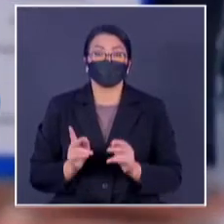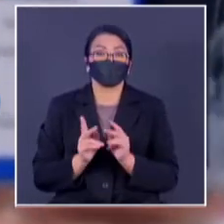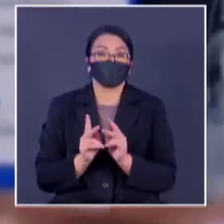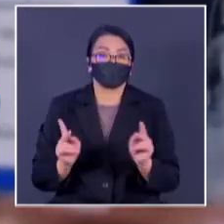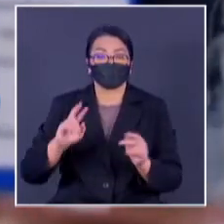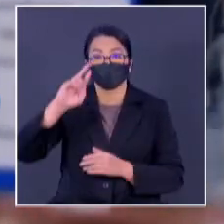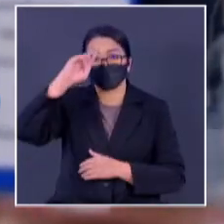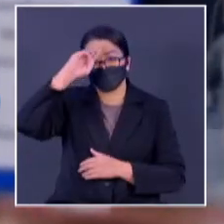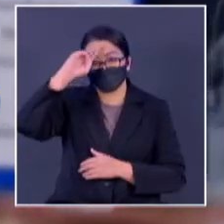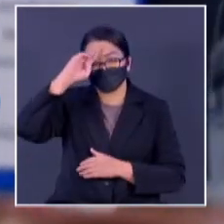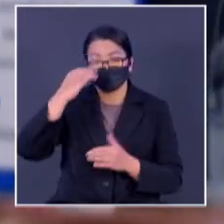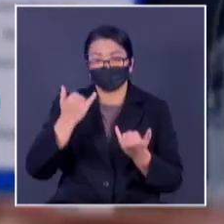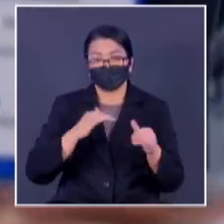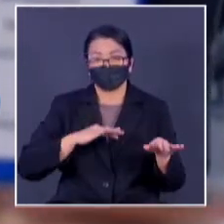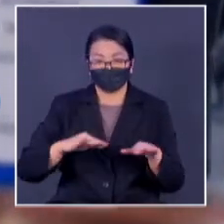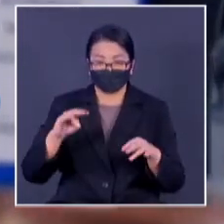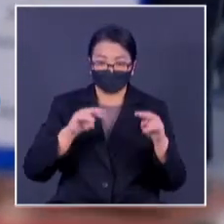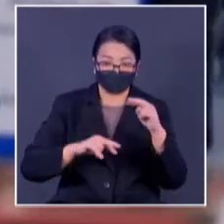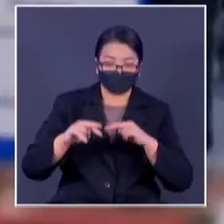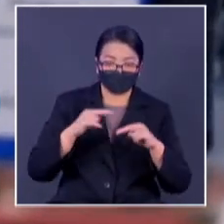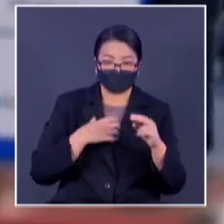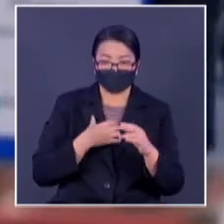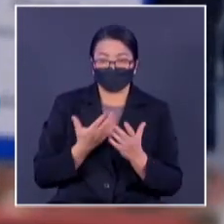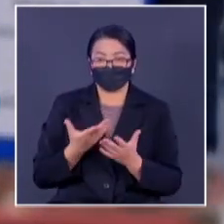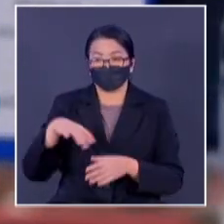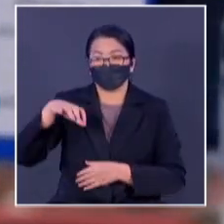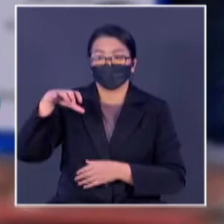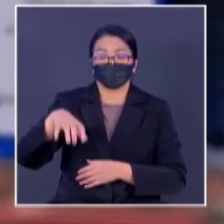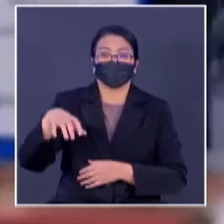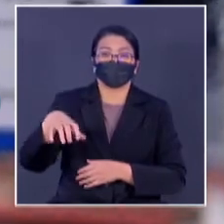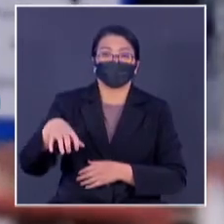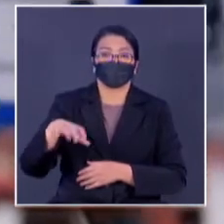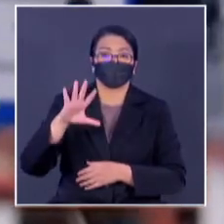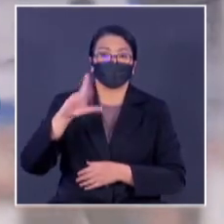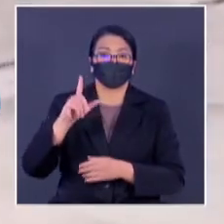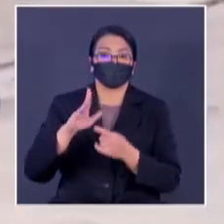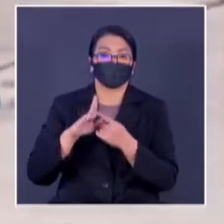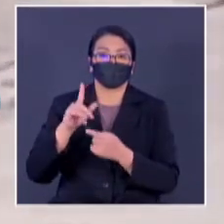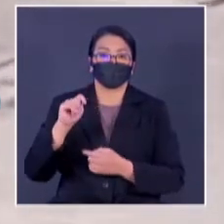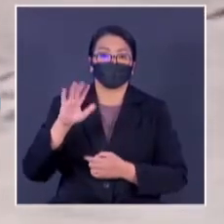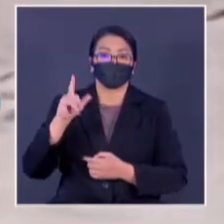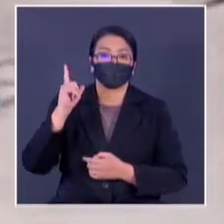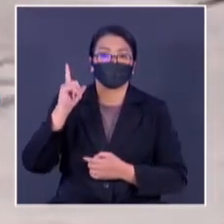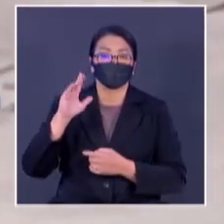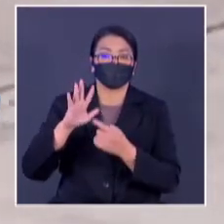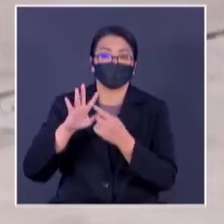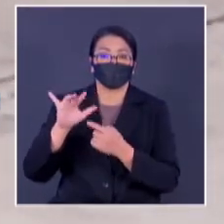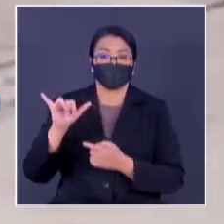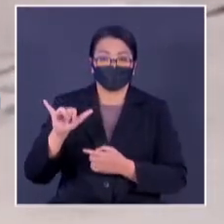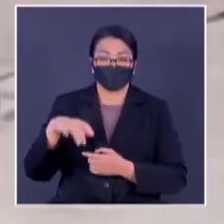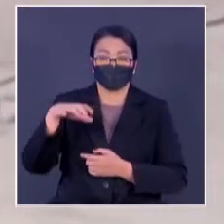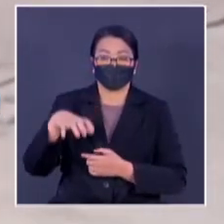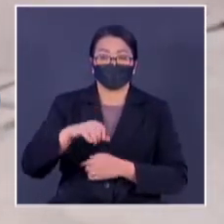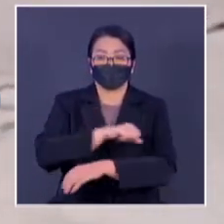การโรคติดต่อจังหวัดก็เตรียมที่จะพิจารณาใช้พื้นที่อาคารชาติชายฮอลล์ภายในสนามกีฬาเฉลิมพระเกียรติ80พรรษ